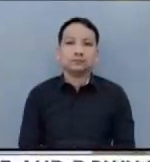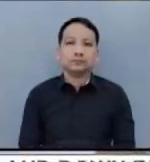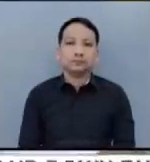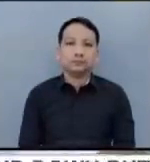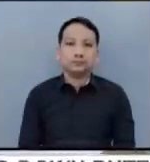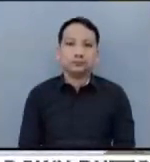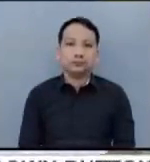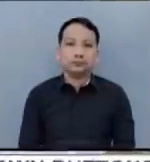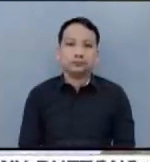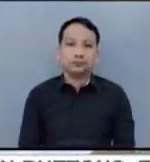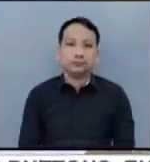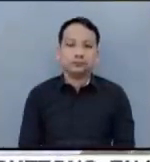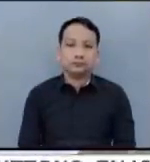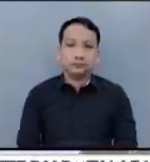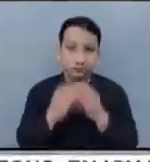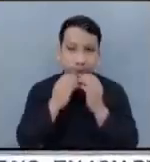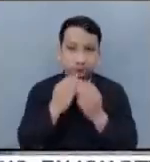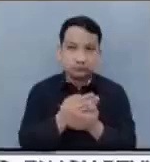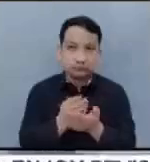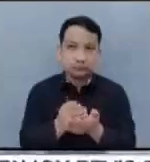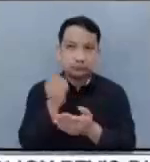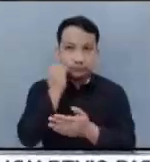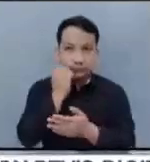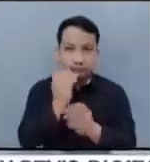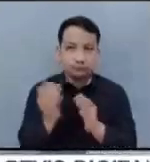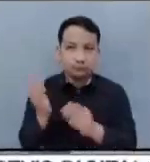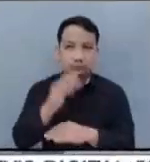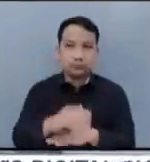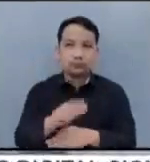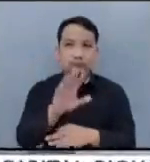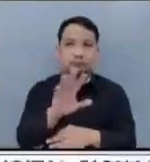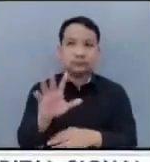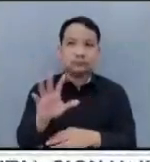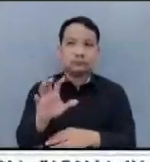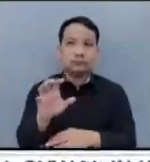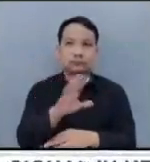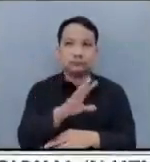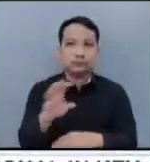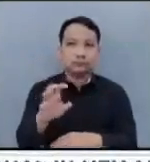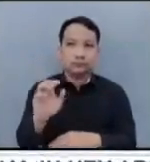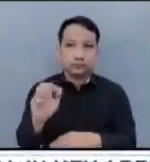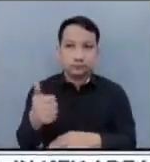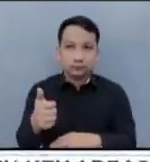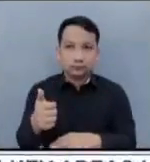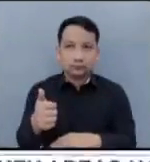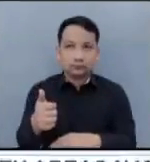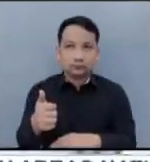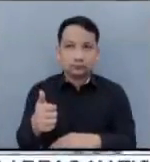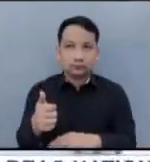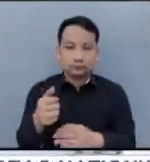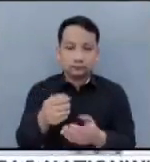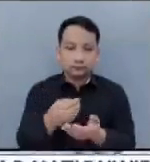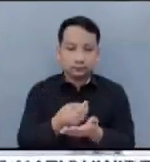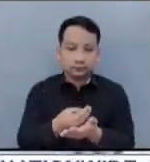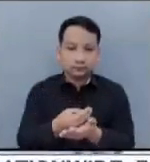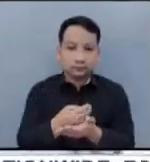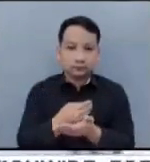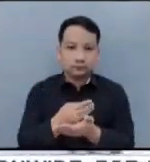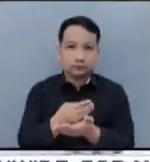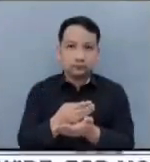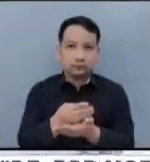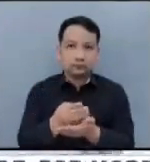Pinagkakasya ni Angel ang arawang budget na 500 pesos pang gasto sa pagkain at baon ng kanyang tatlong anak. Bilang isang